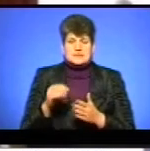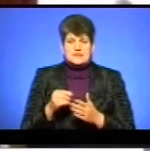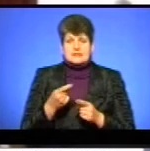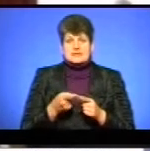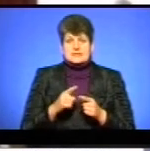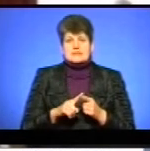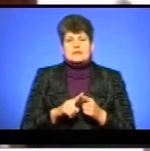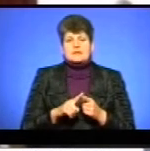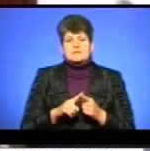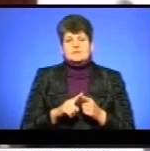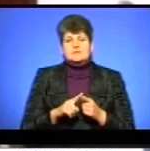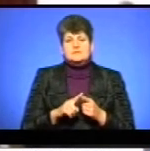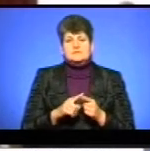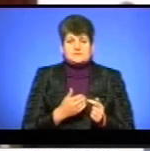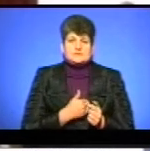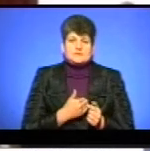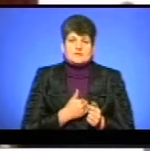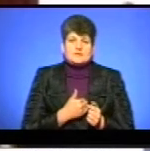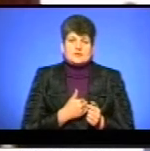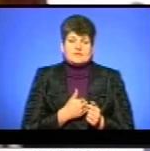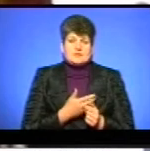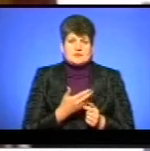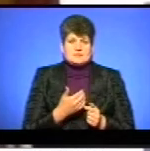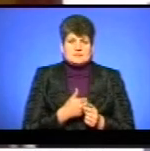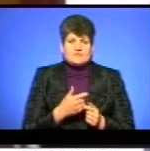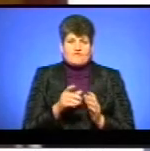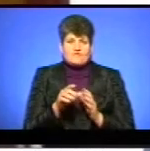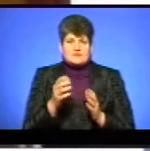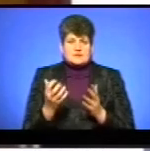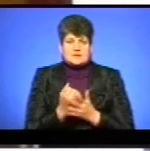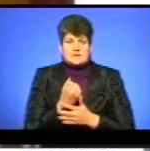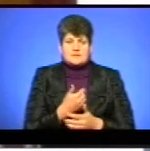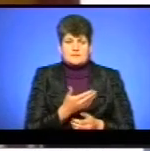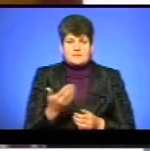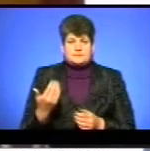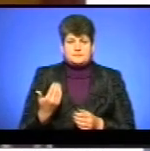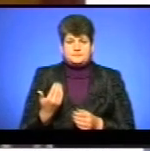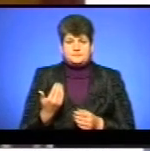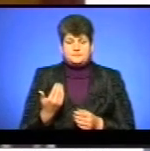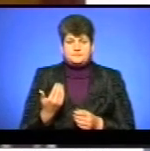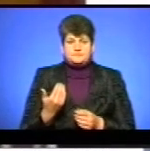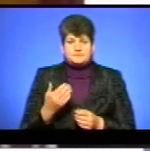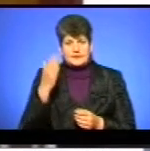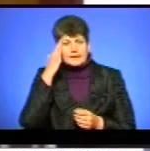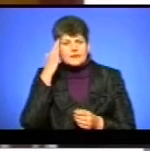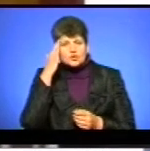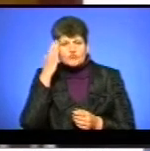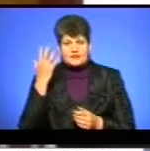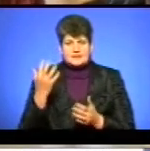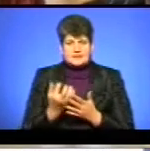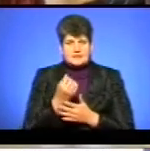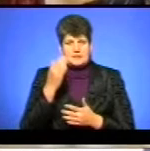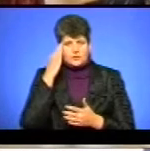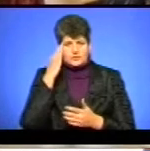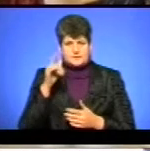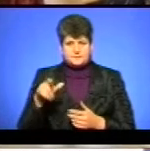номінаціях, виявлять ми, як члени журі, виявимо найздібніших, найталановитіших.